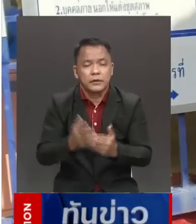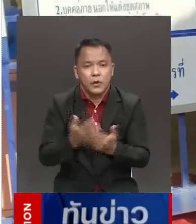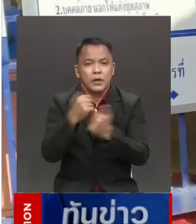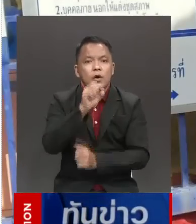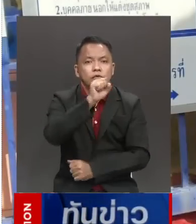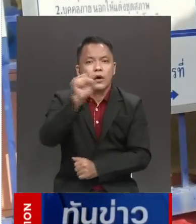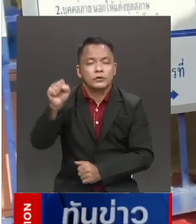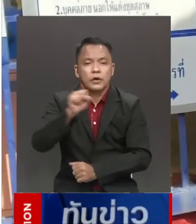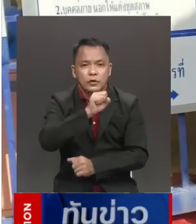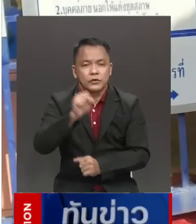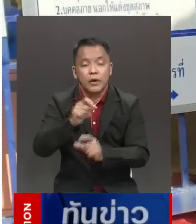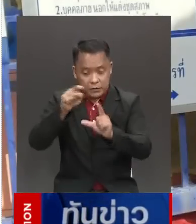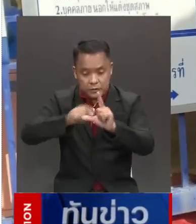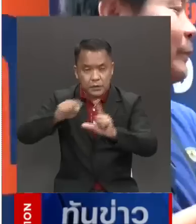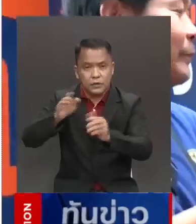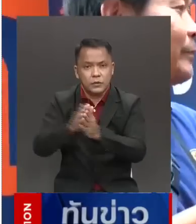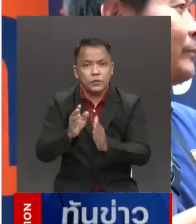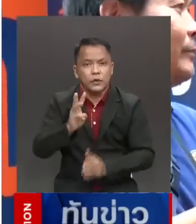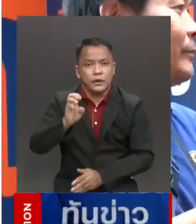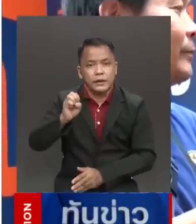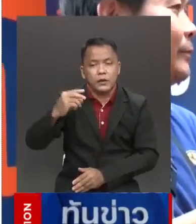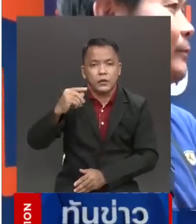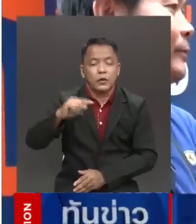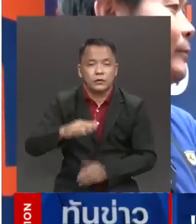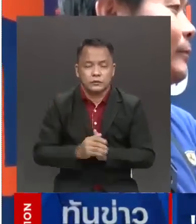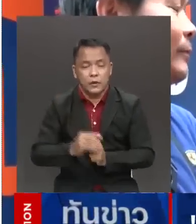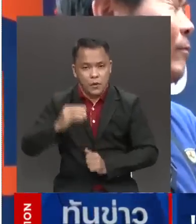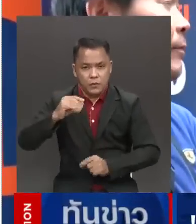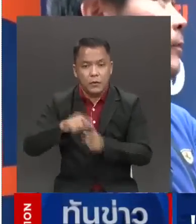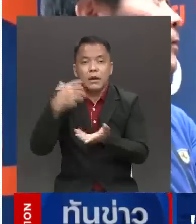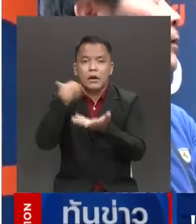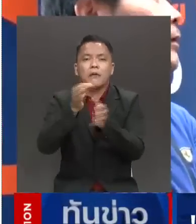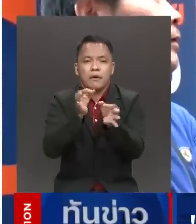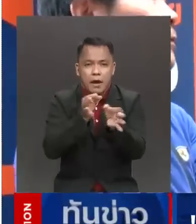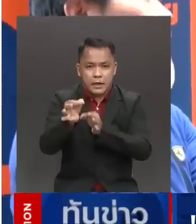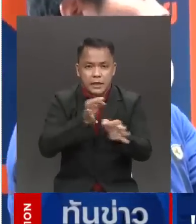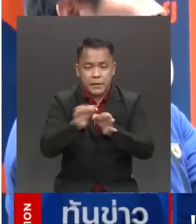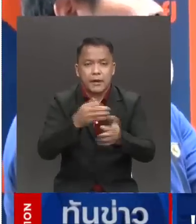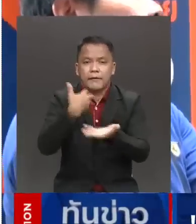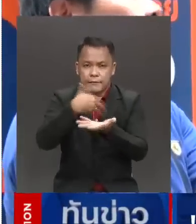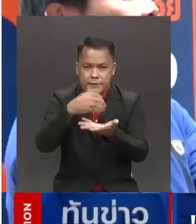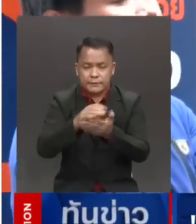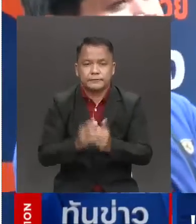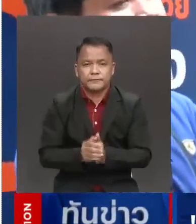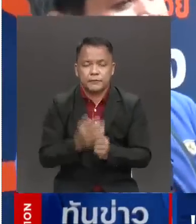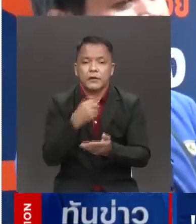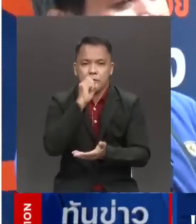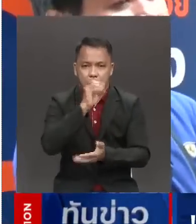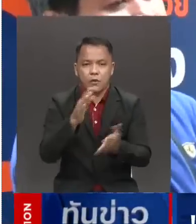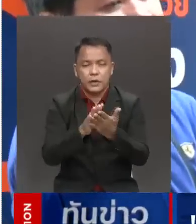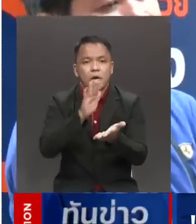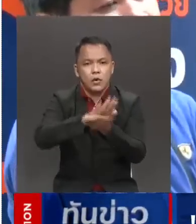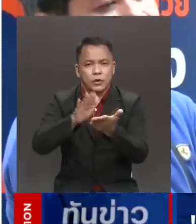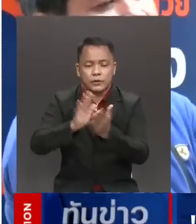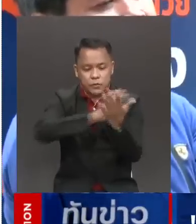สส.ว่าที่สส.ของพรรคก้าวไกลอย่างคุณวิโรจน์ลักษณะอดิศรเนี่ยก็ออกมาชี้แจงในประเด็นเหล่านี้ล่ะค่ะบอกว่าโรงเรียน